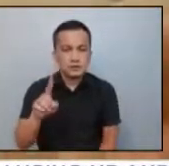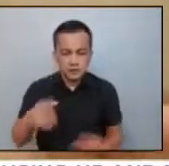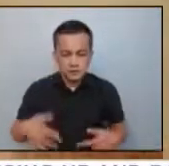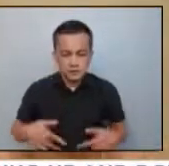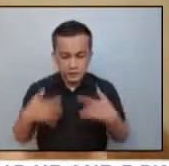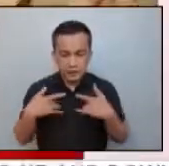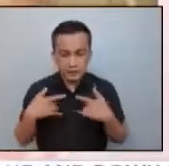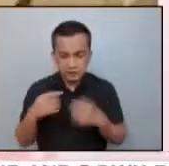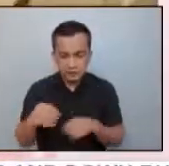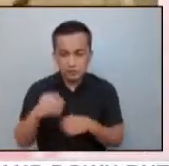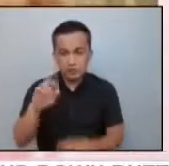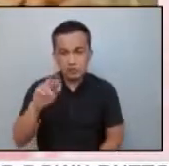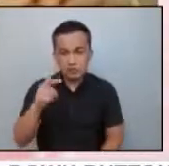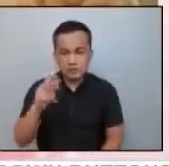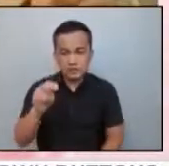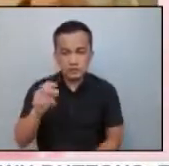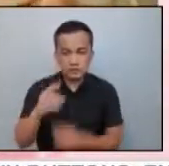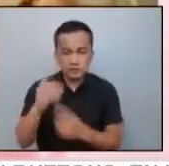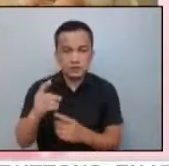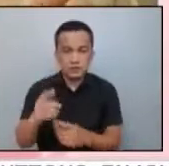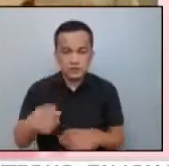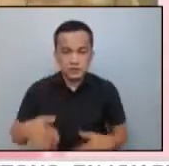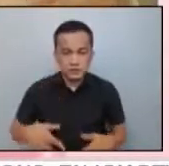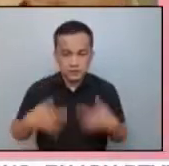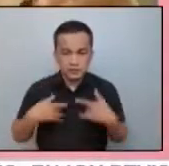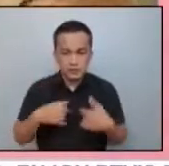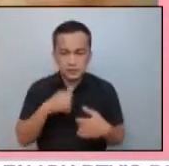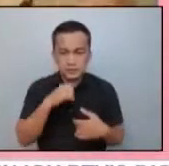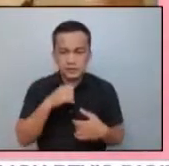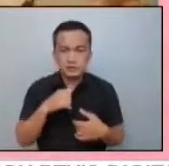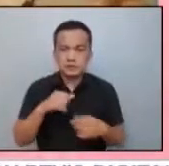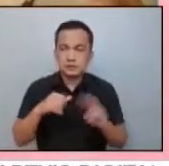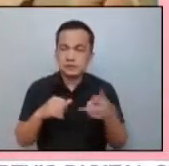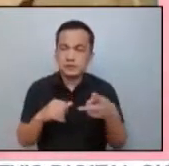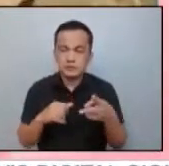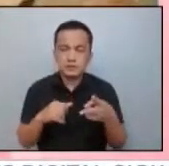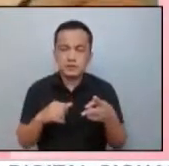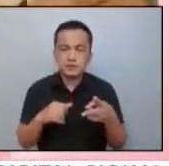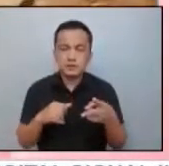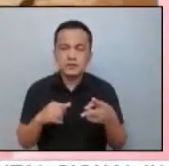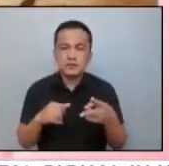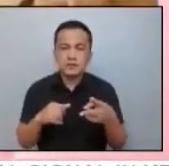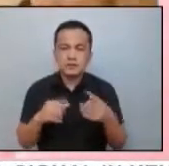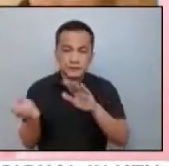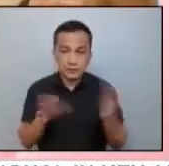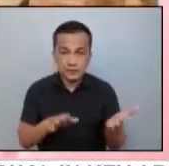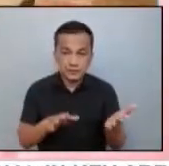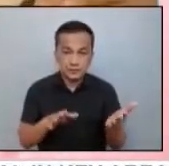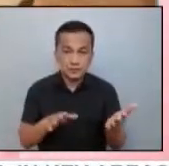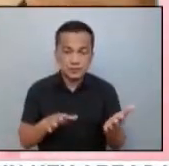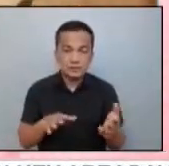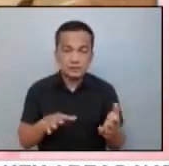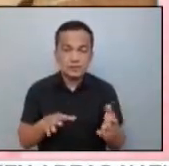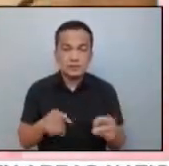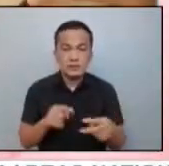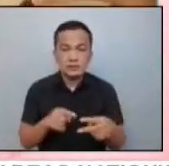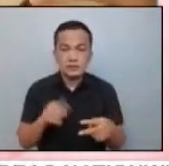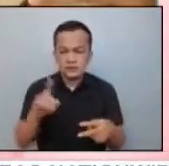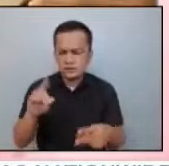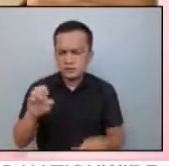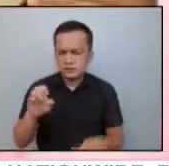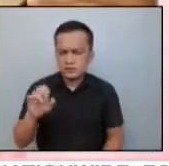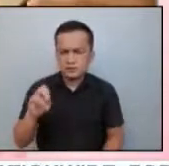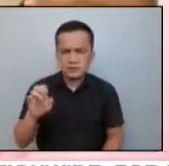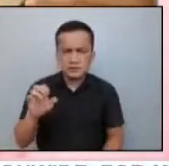living non-related. At pangalawa nga po itong deceased, no. Para po sa deceased, Meron po tayong mga clinical triggers